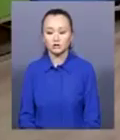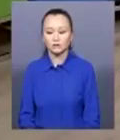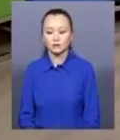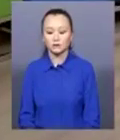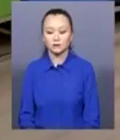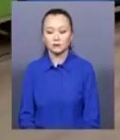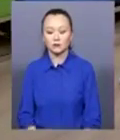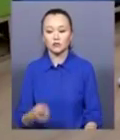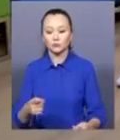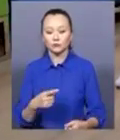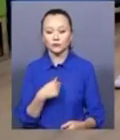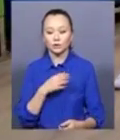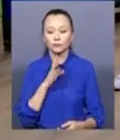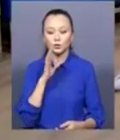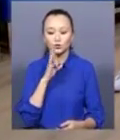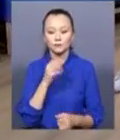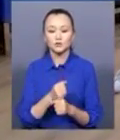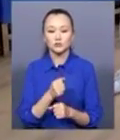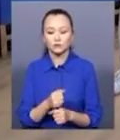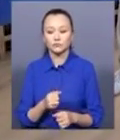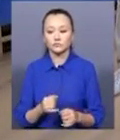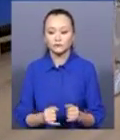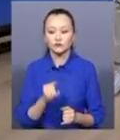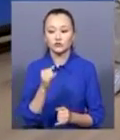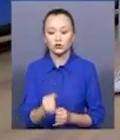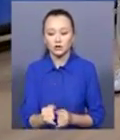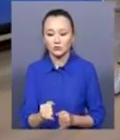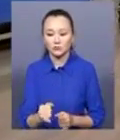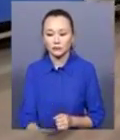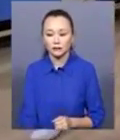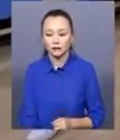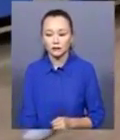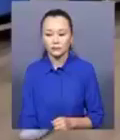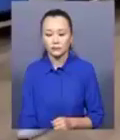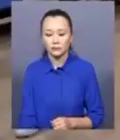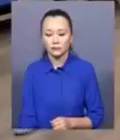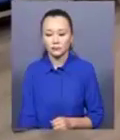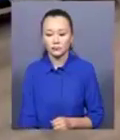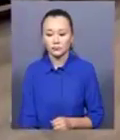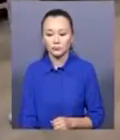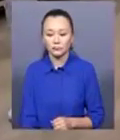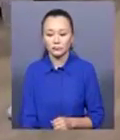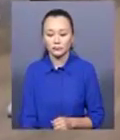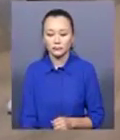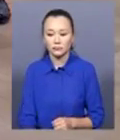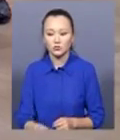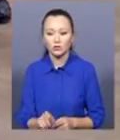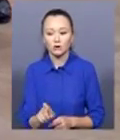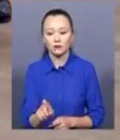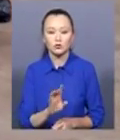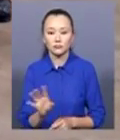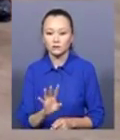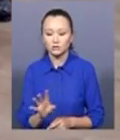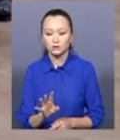к приседаниям обычно я как бы по утрам, да, делаю, то есть шаг вперед, и то же самое, колено вперед мы не